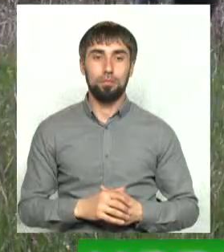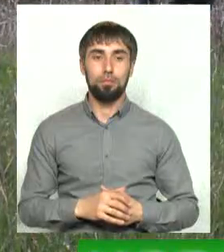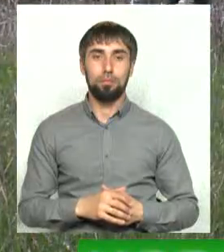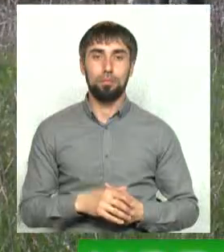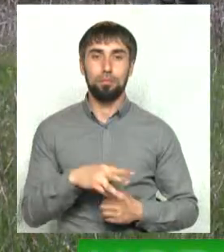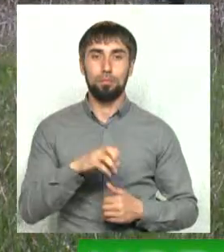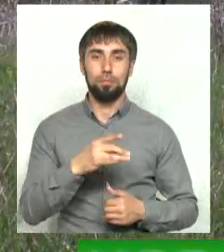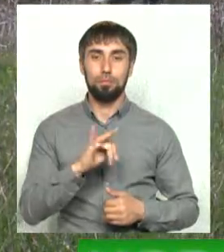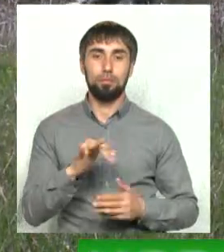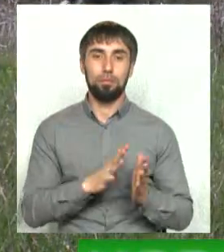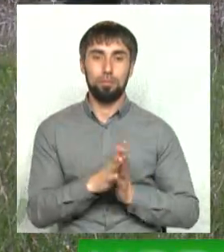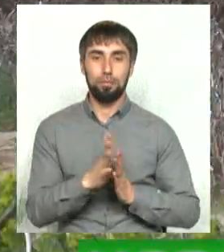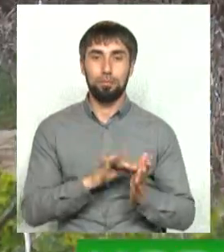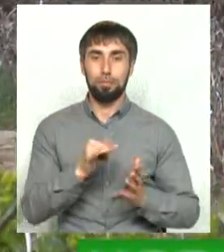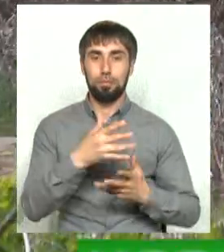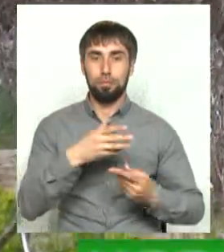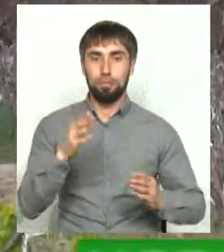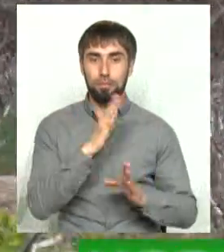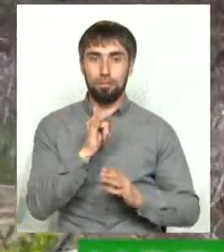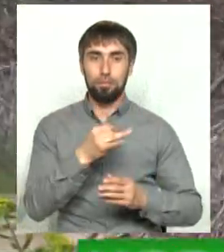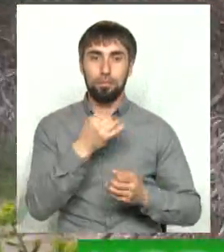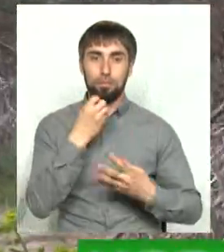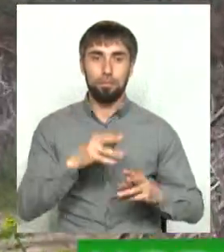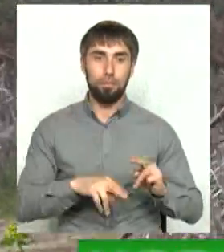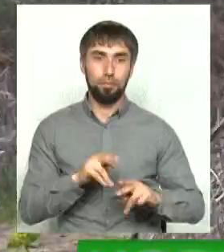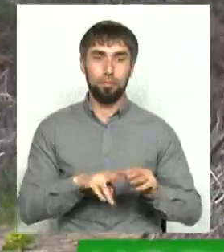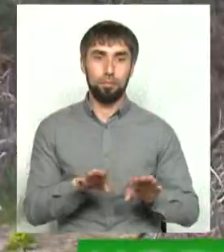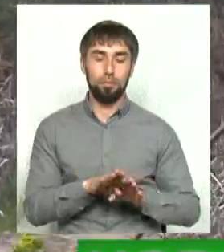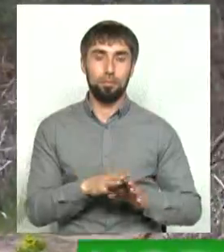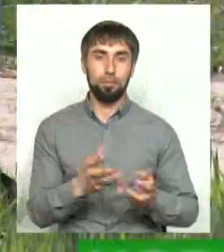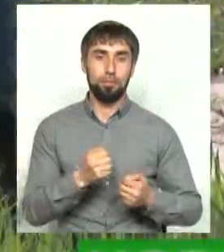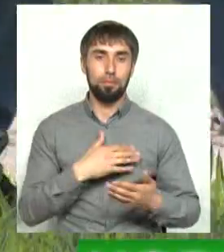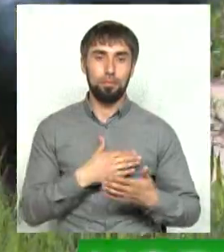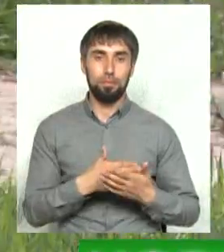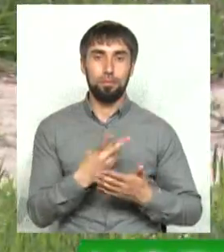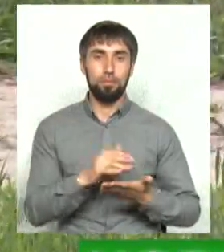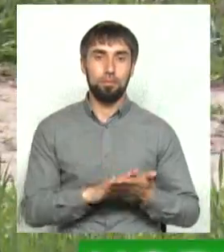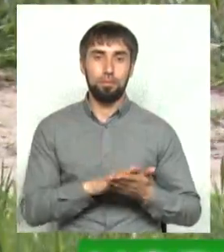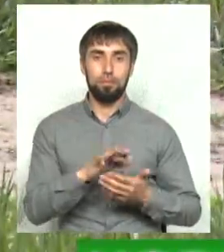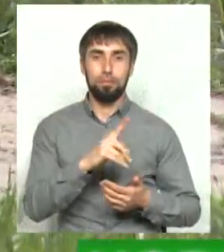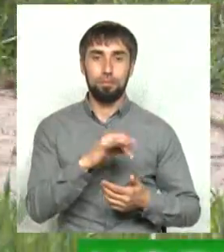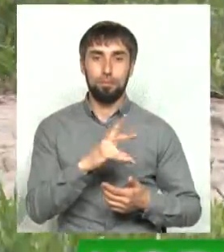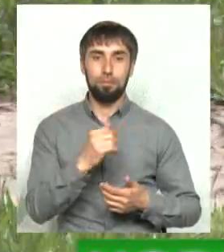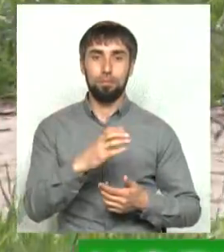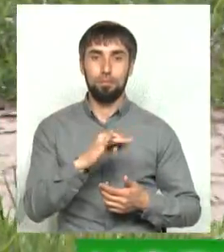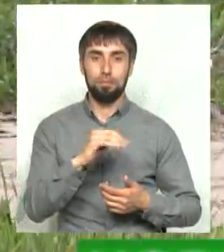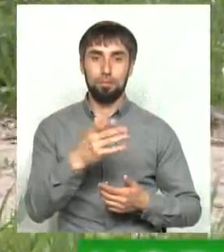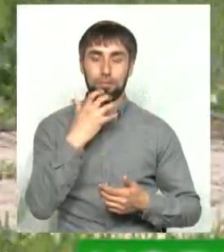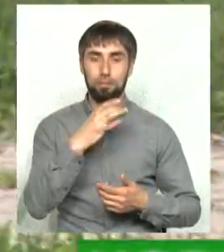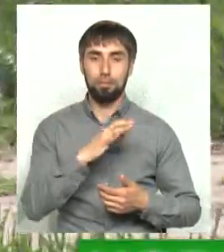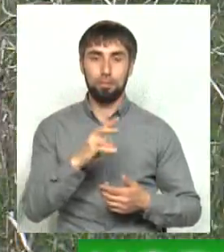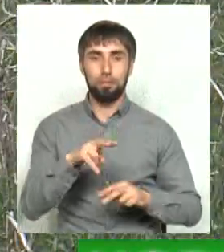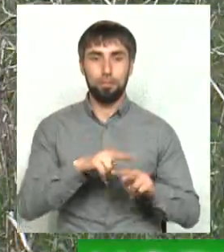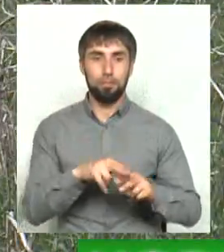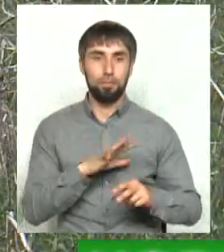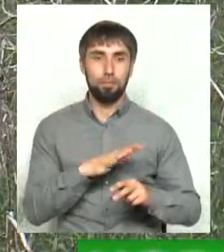Мешки, перчатки, погожая весенняя погода и хороший настрой. Так берутся активисты за уборку прибрежной зоны реки Сунжи. В теплый сезон это